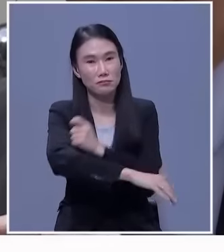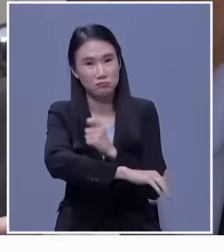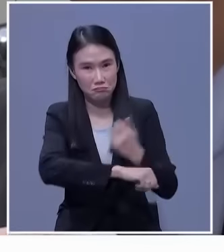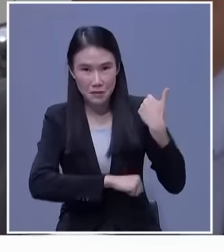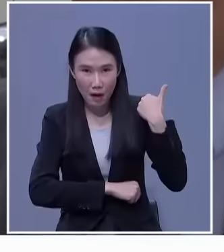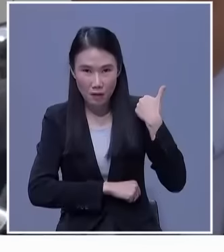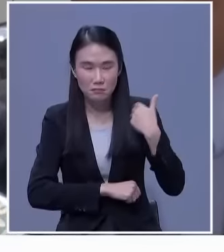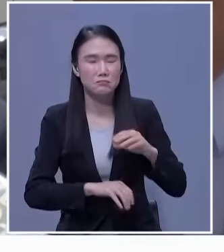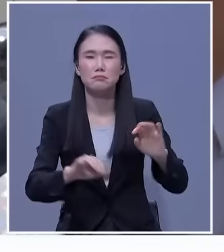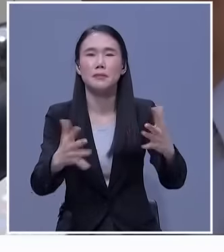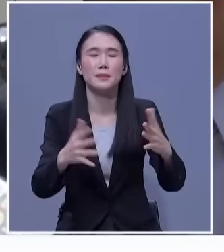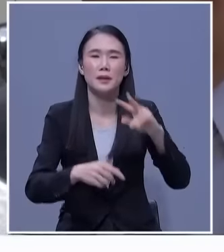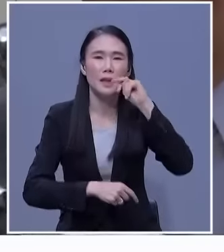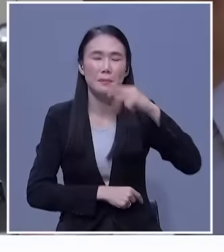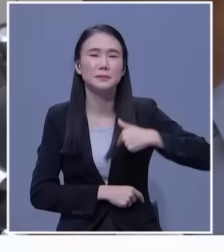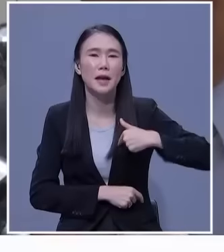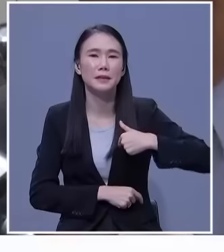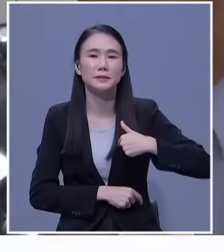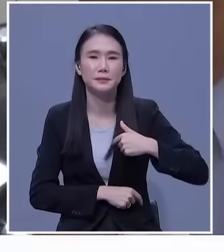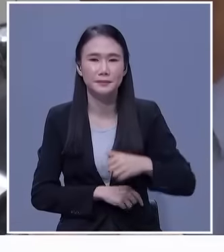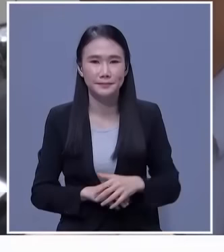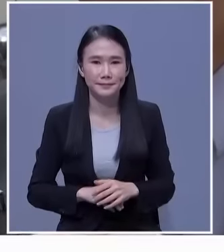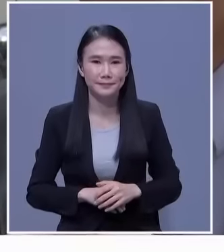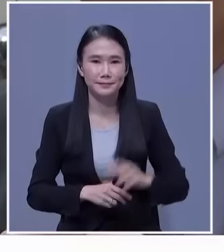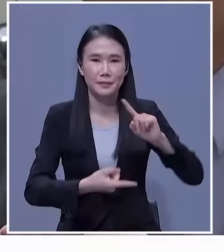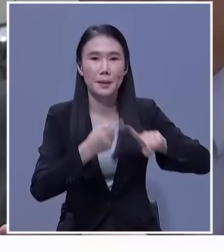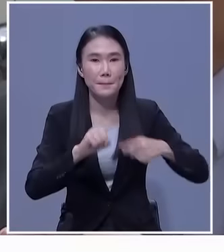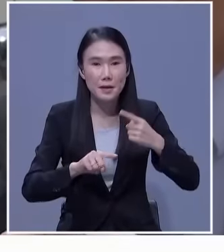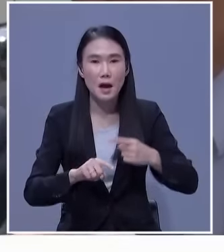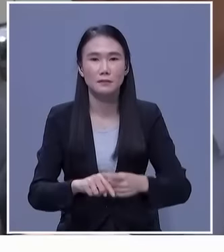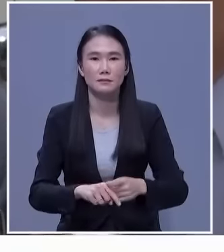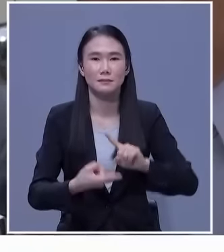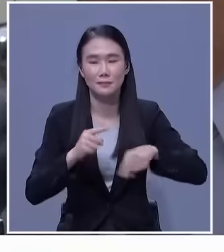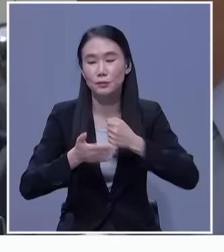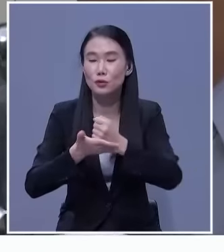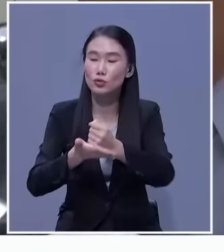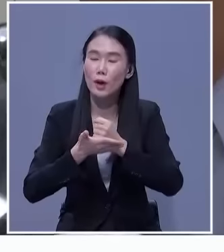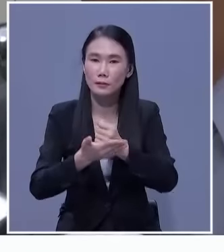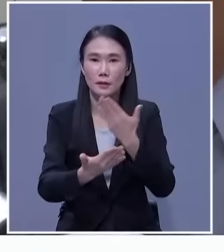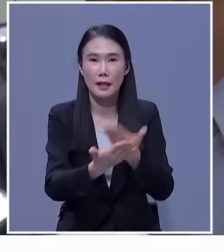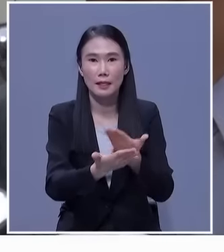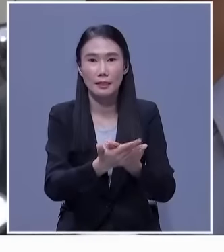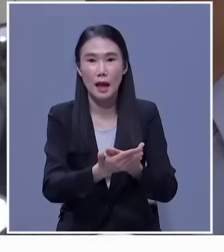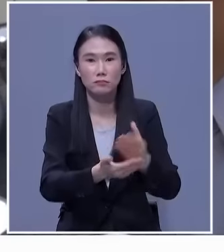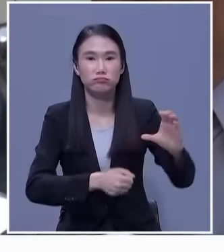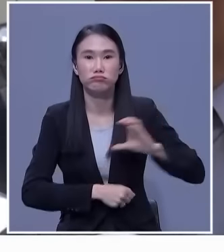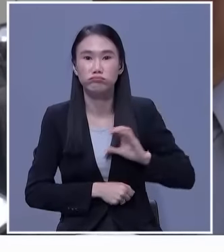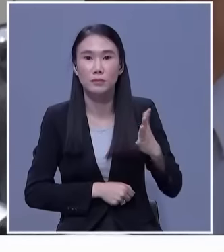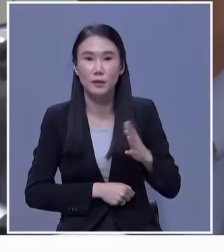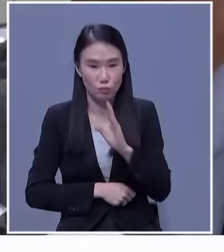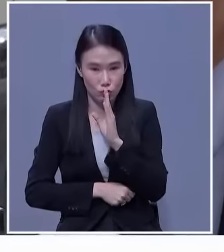ค่นั้นเอง น้ำใจ น้ำใจที่เพื่อนไปช่วยเพื่อน แต่ว่าไม่ได้รับเงินใช่ไหมฮะขออภัยที่ต้องพูดต